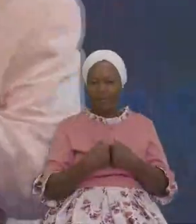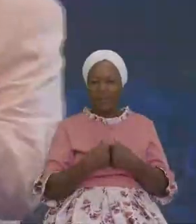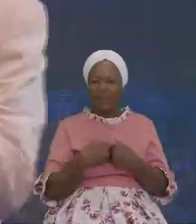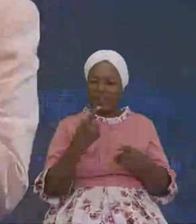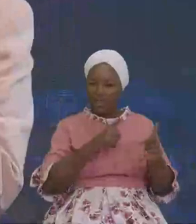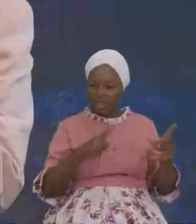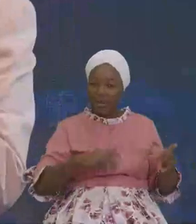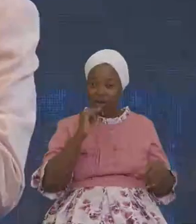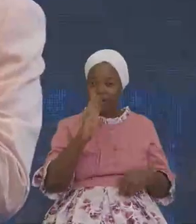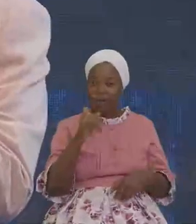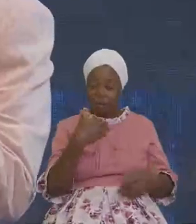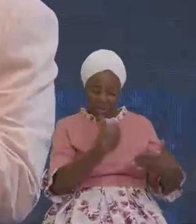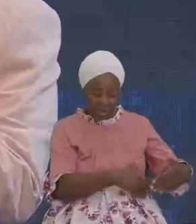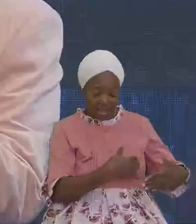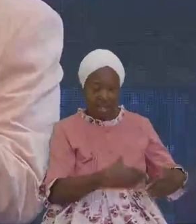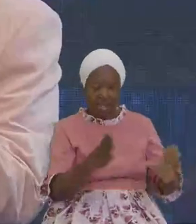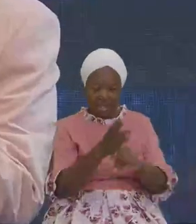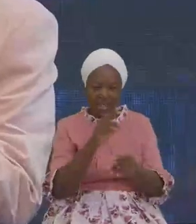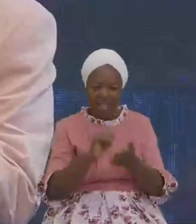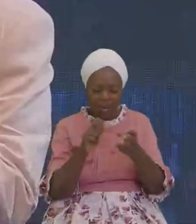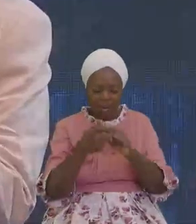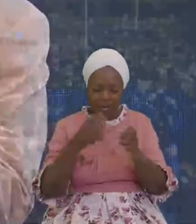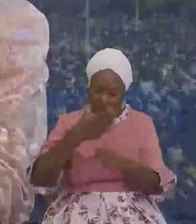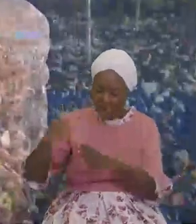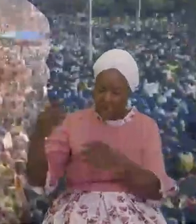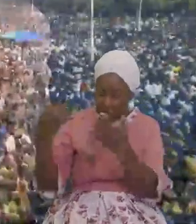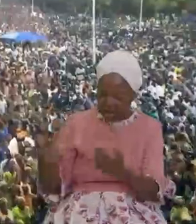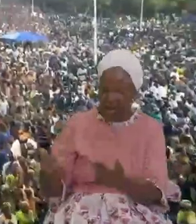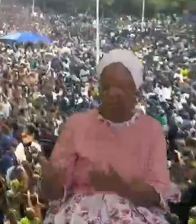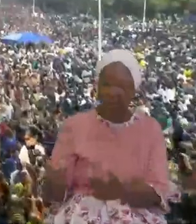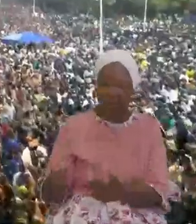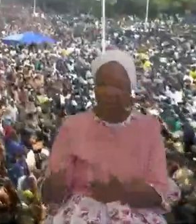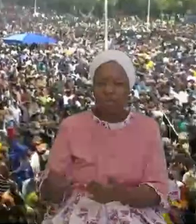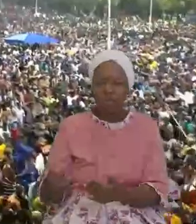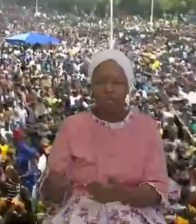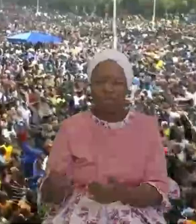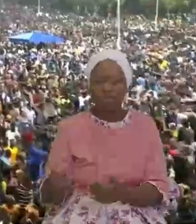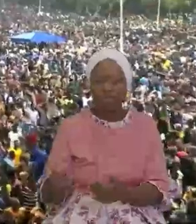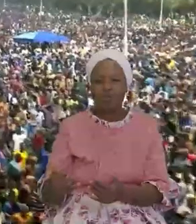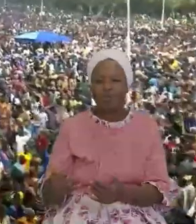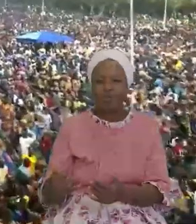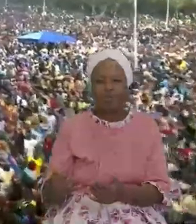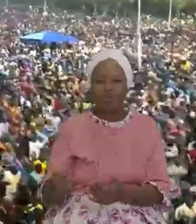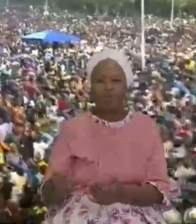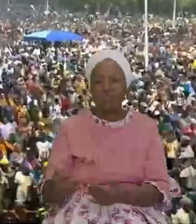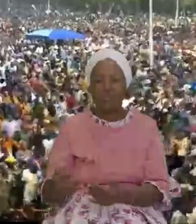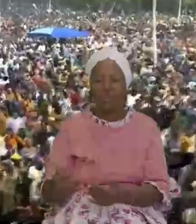N'importe quel problème que tu as, le Seigneur est à tes côtés. Il va ôter ce problème maintenant.